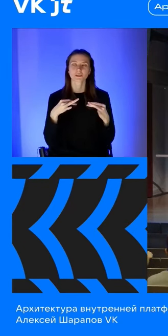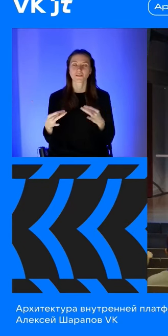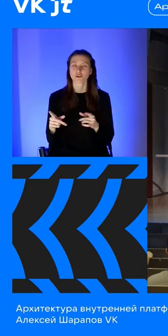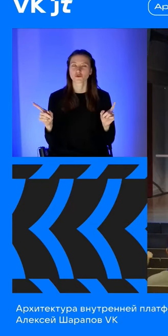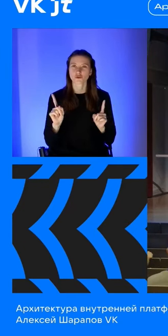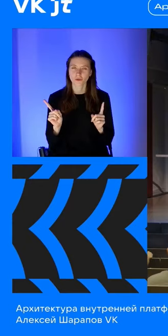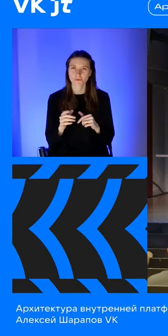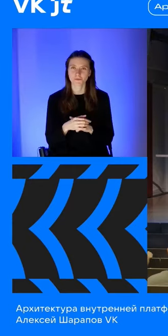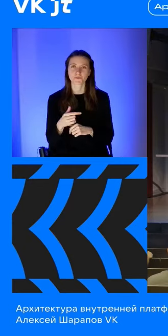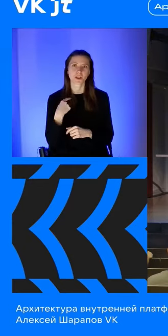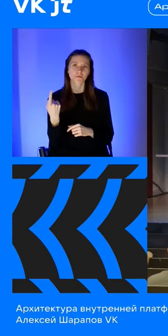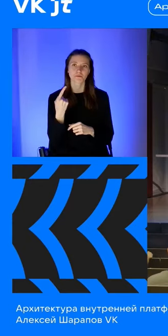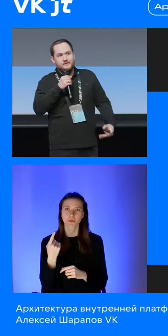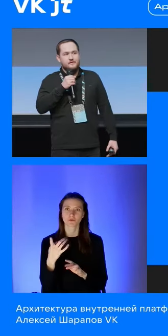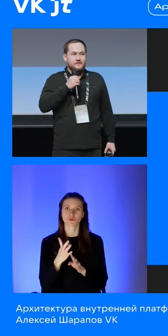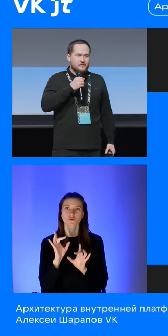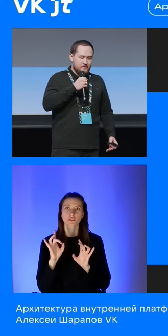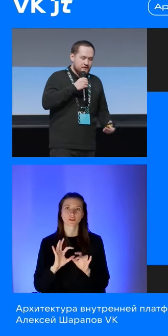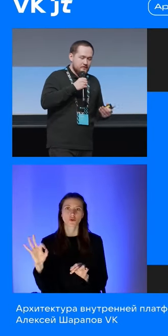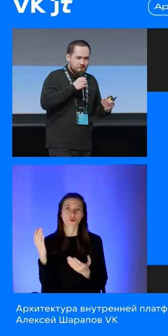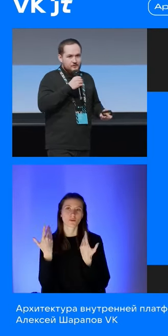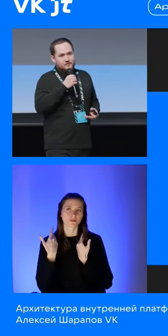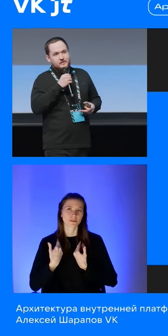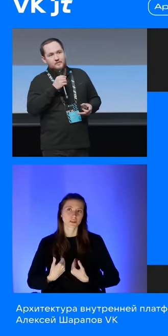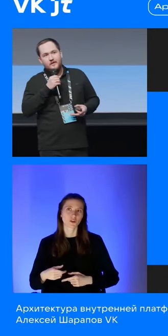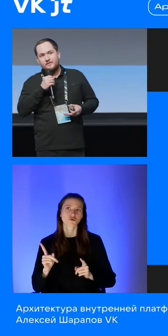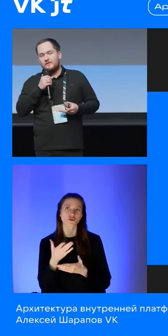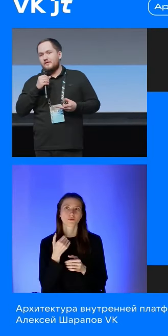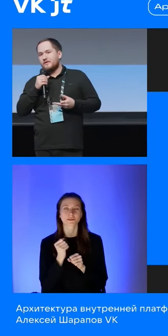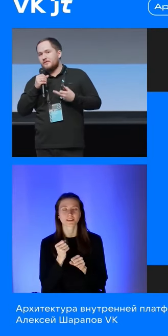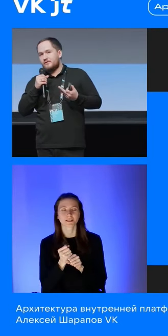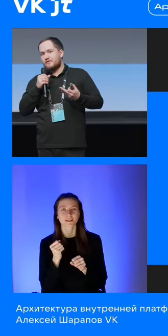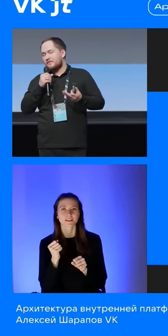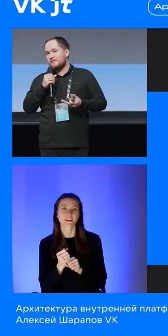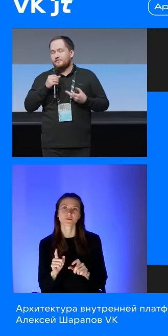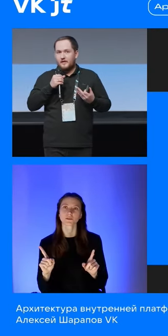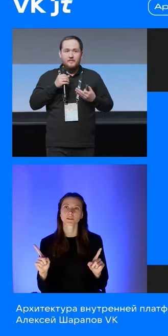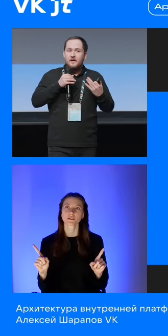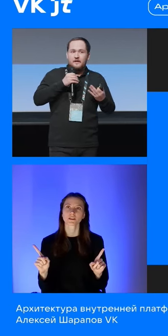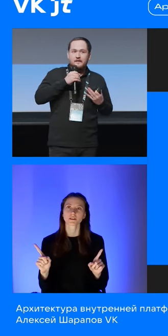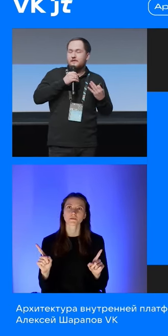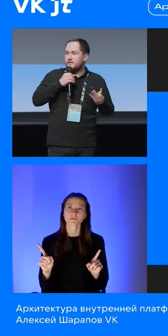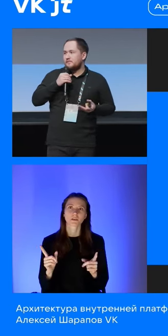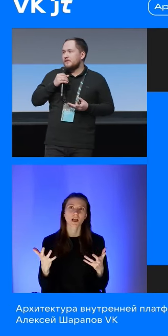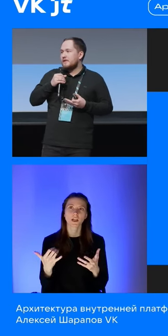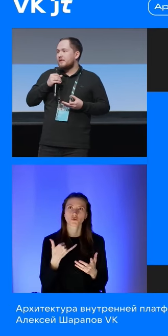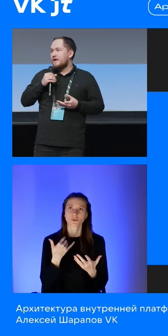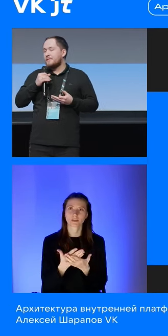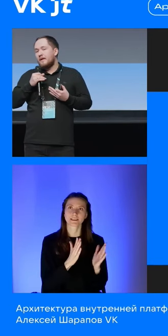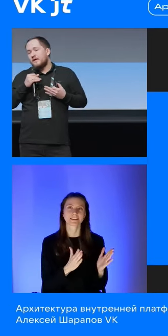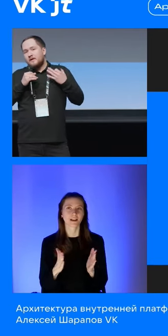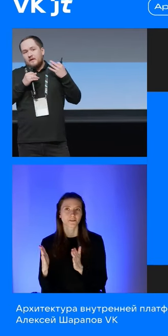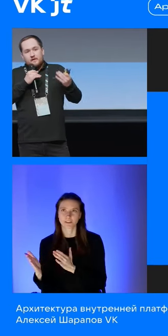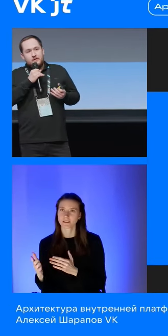очередь расскажу немножко вообще о нас чем мы занимаемся там Какие сервисы